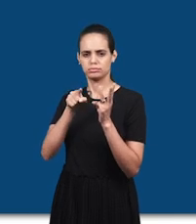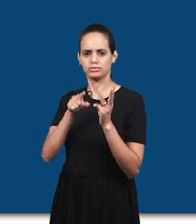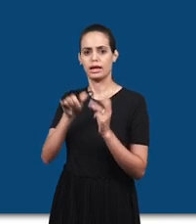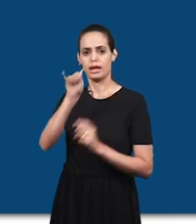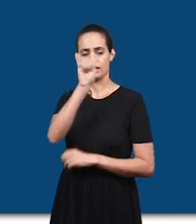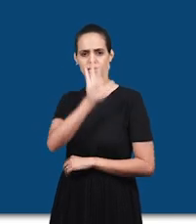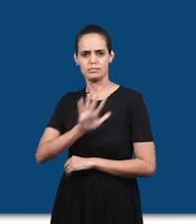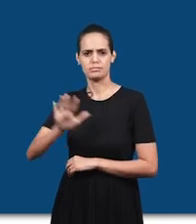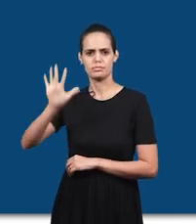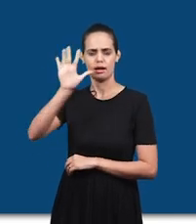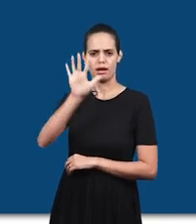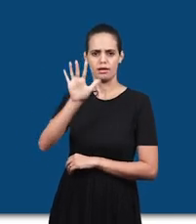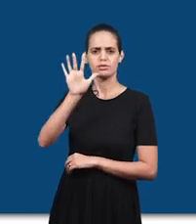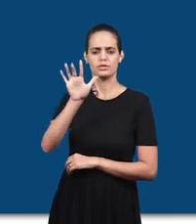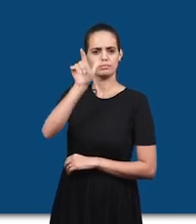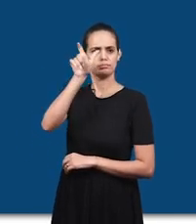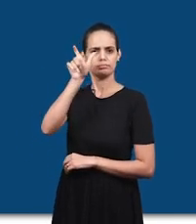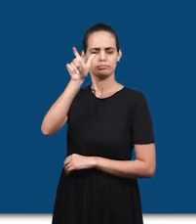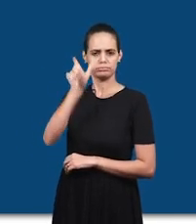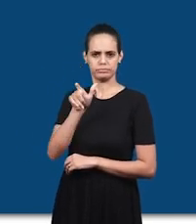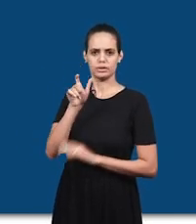образов,